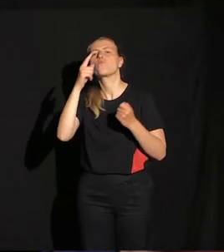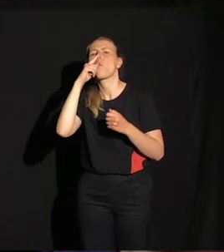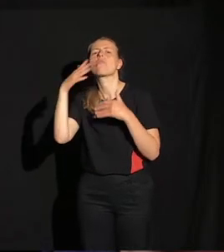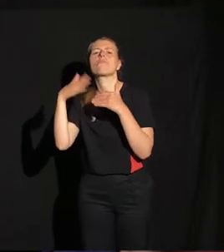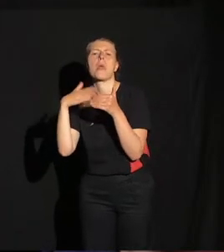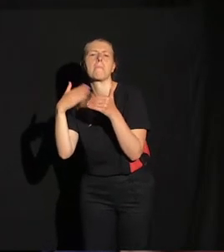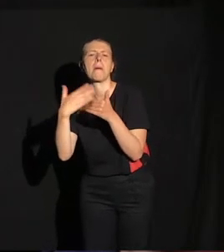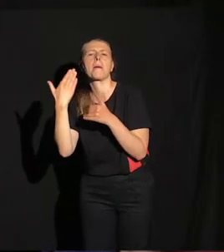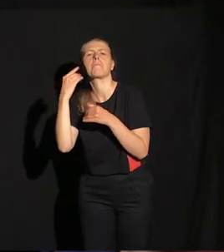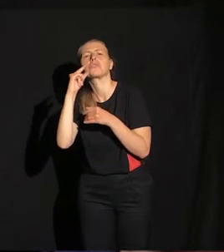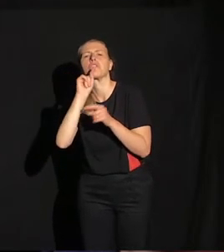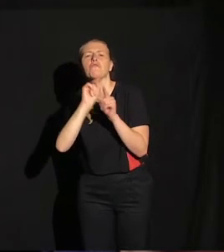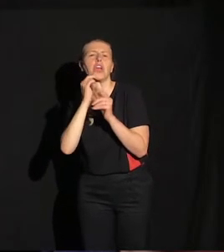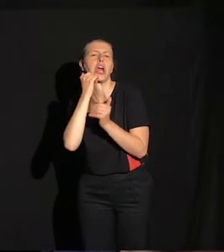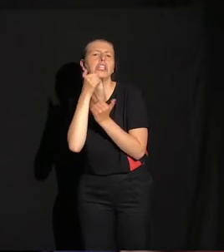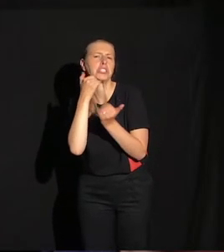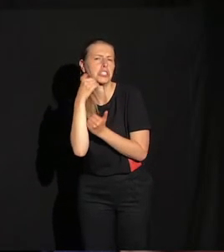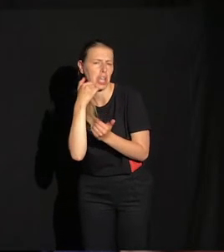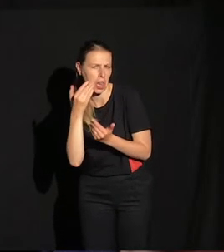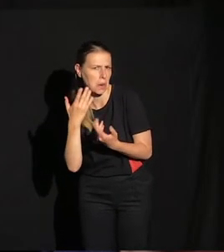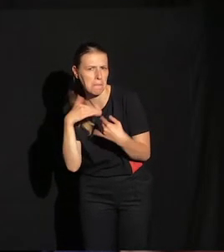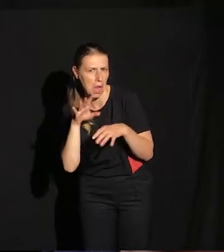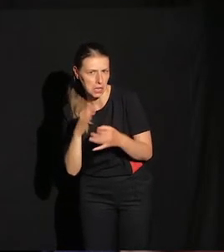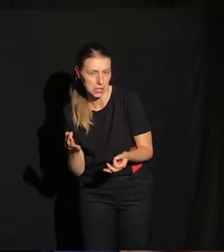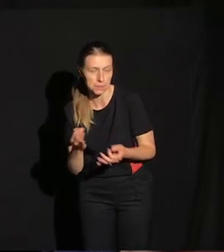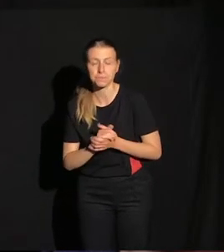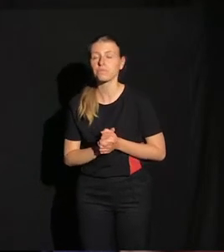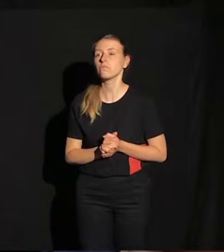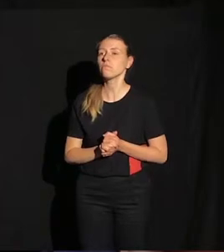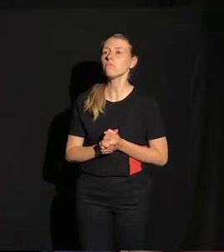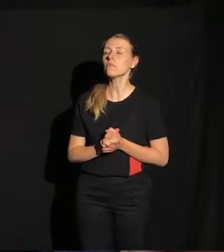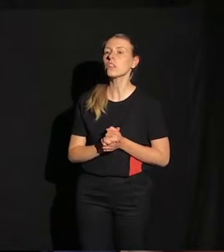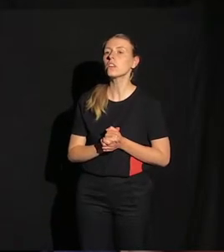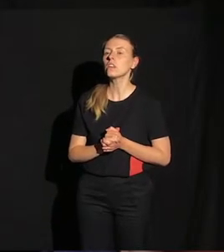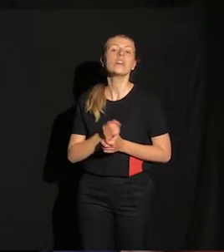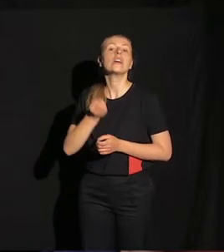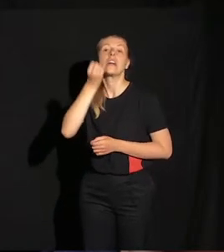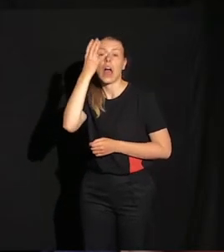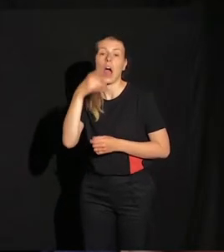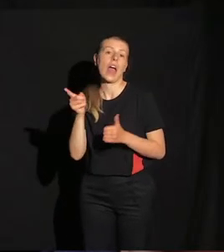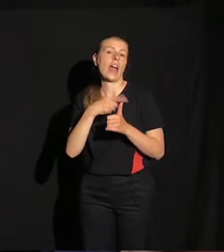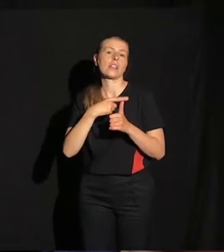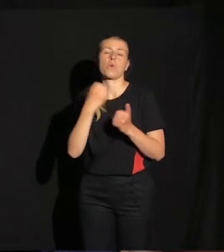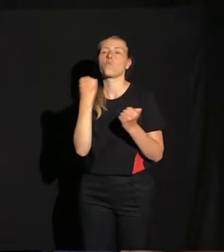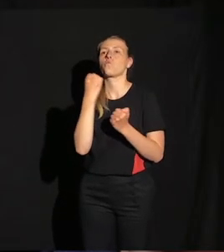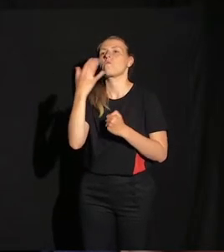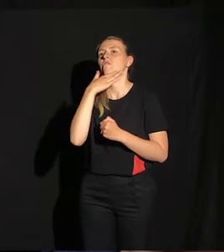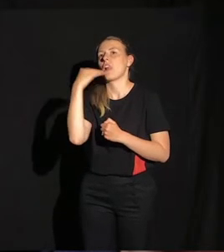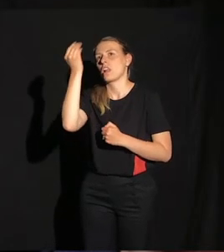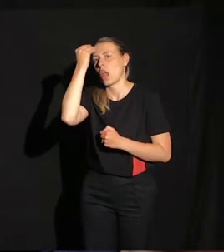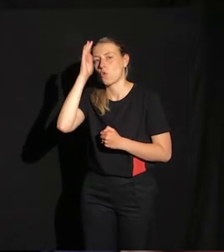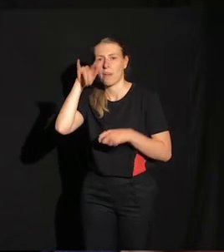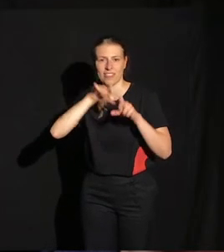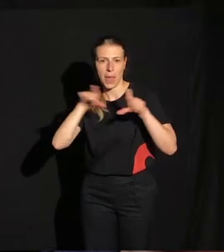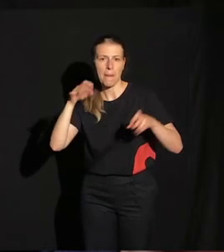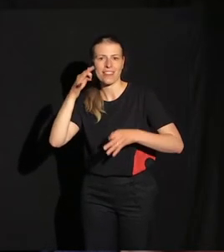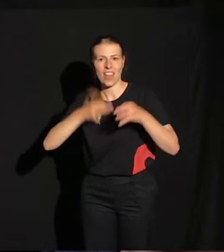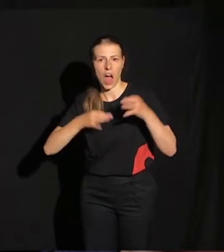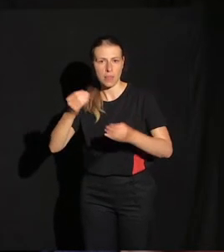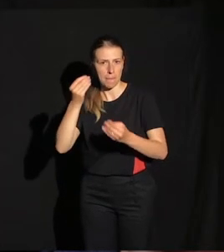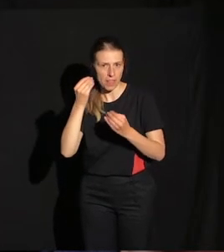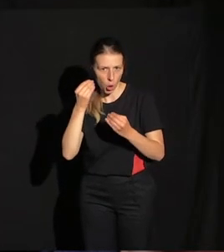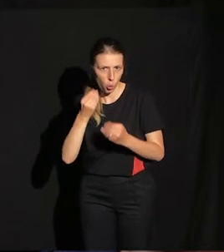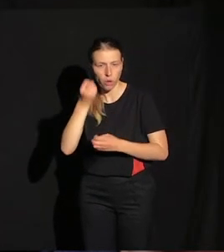wurde. Und man hat erstmal natürlich ganz viel Theaterpädagogisches gelernt und dann ging es so Schritt für Schritt in